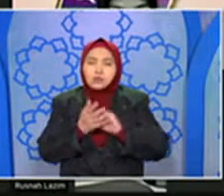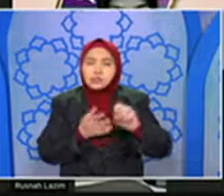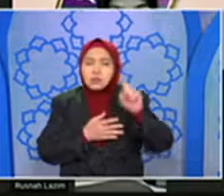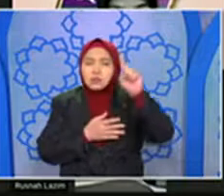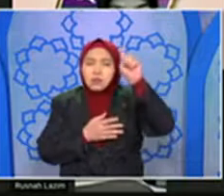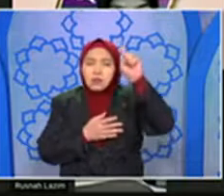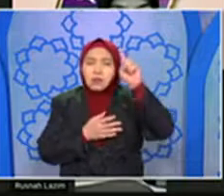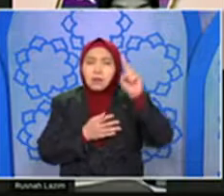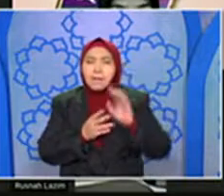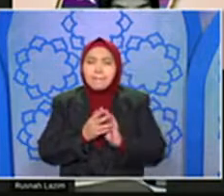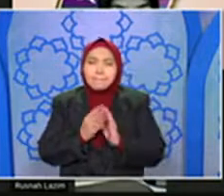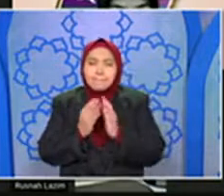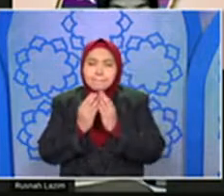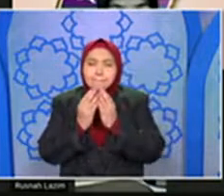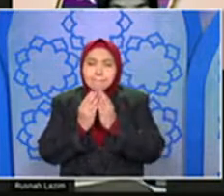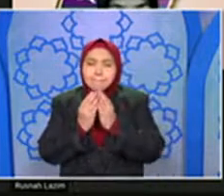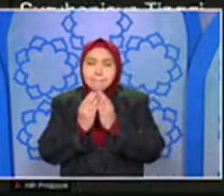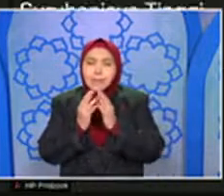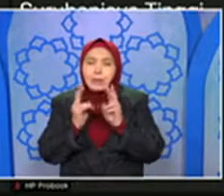subhanallah 'alimil